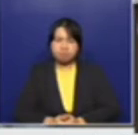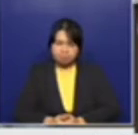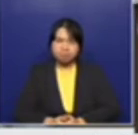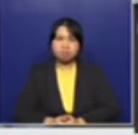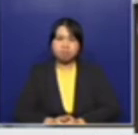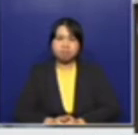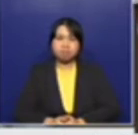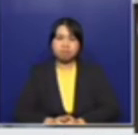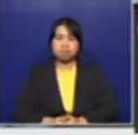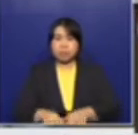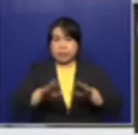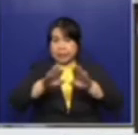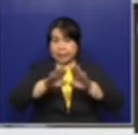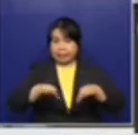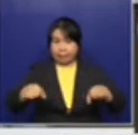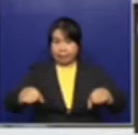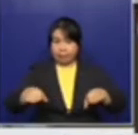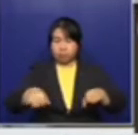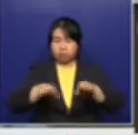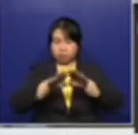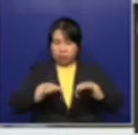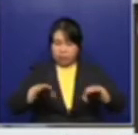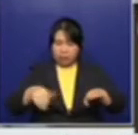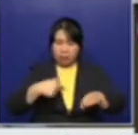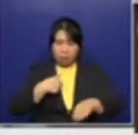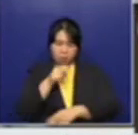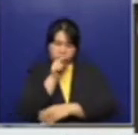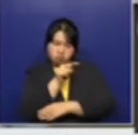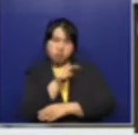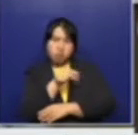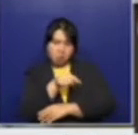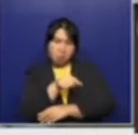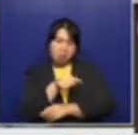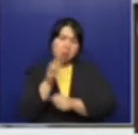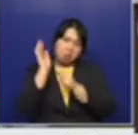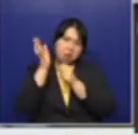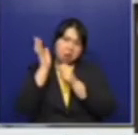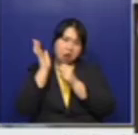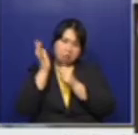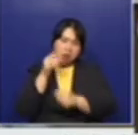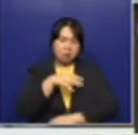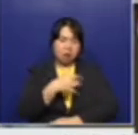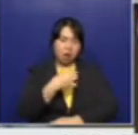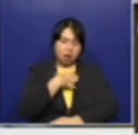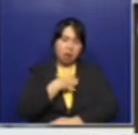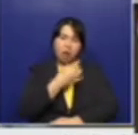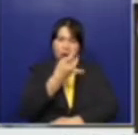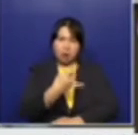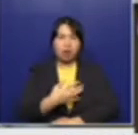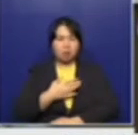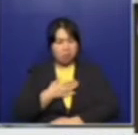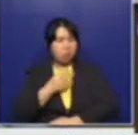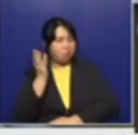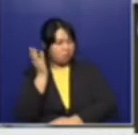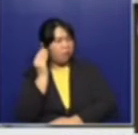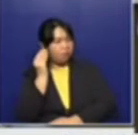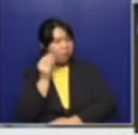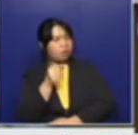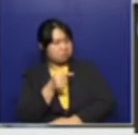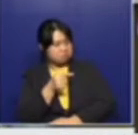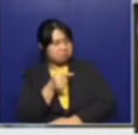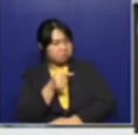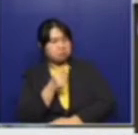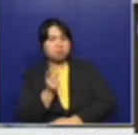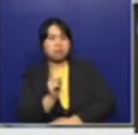งที่เยาวชนสะท้อนออกมาซึ่งผมได้ติดตามการอภิปรายข้อเรียกร้องต่างๆนั้นมัน